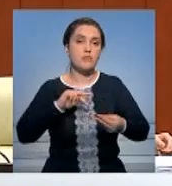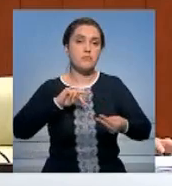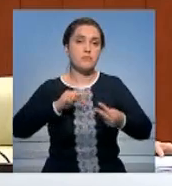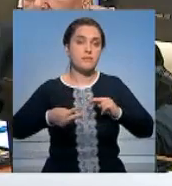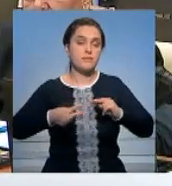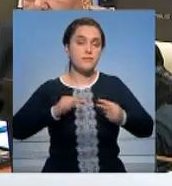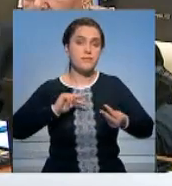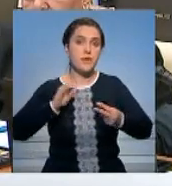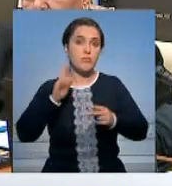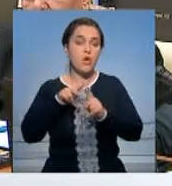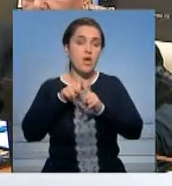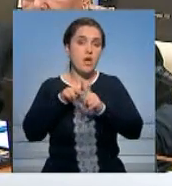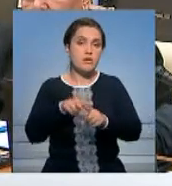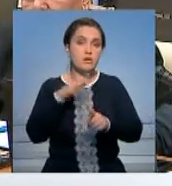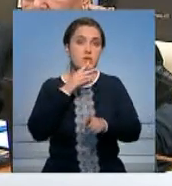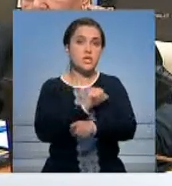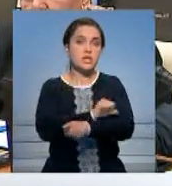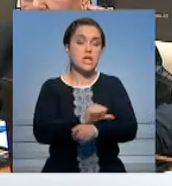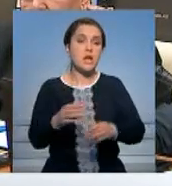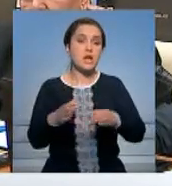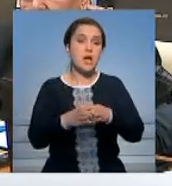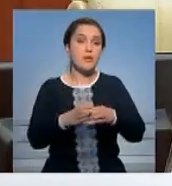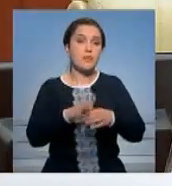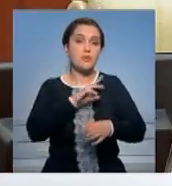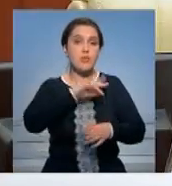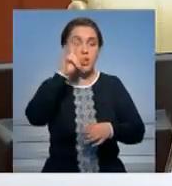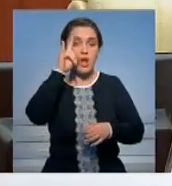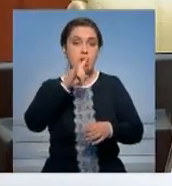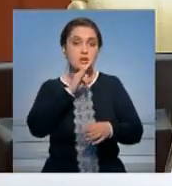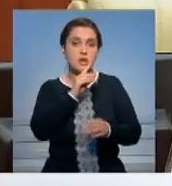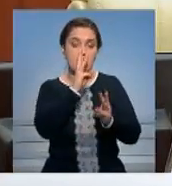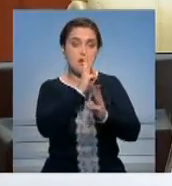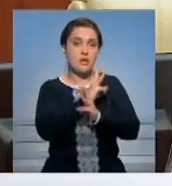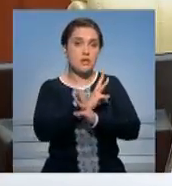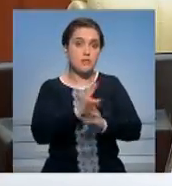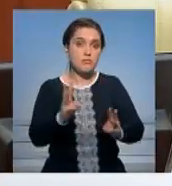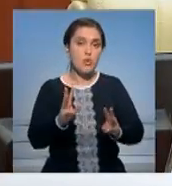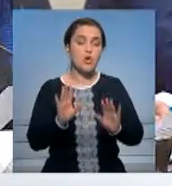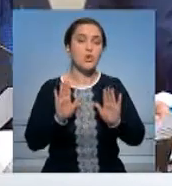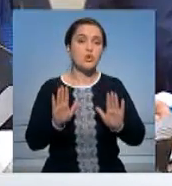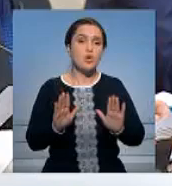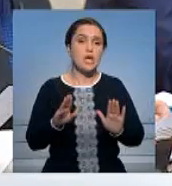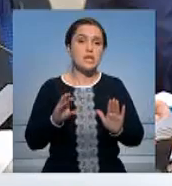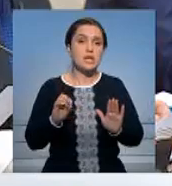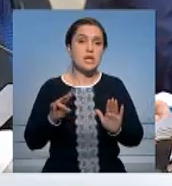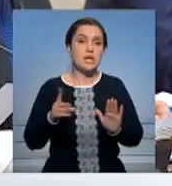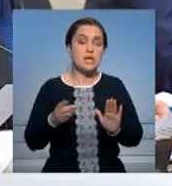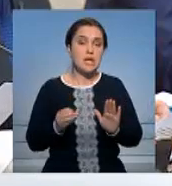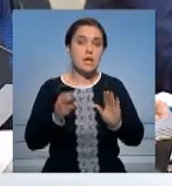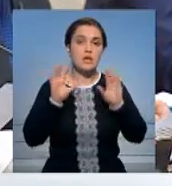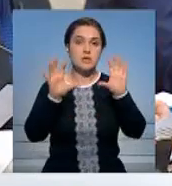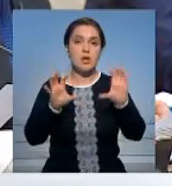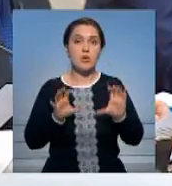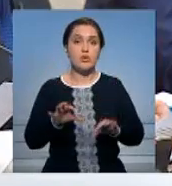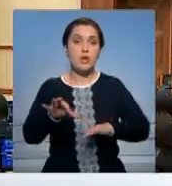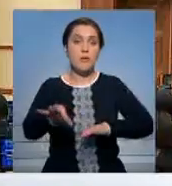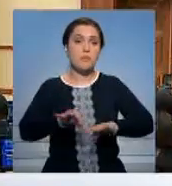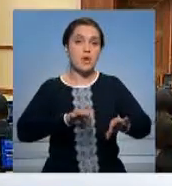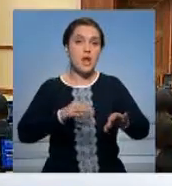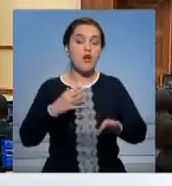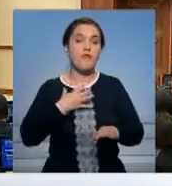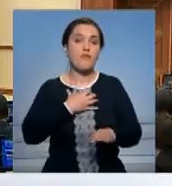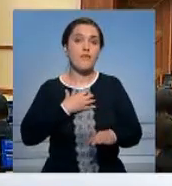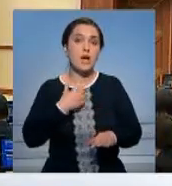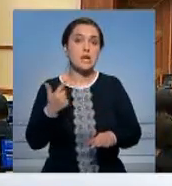предлагается обязывать иностранные компании, работающие в Казахстане, рассчитываться и проводить операции только в национальной валюте. Законопроект важен для